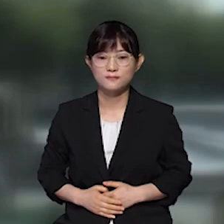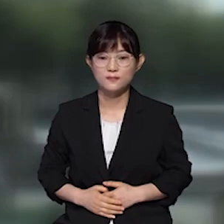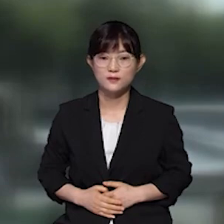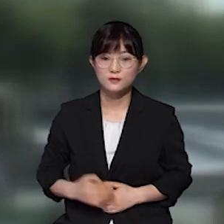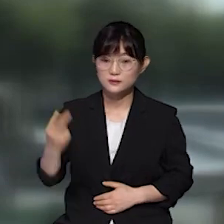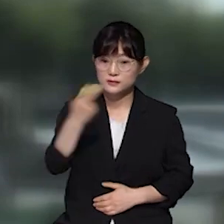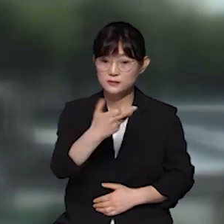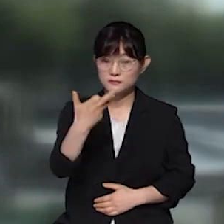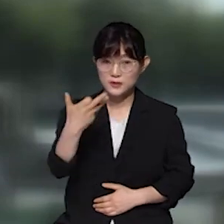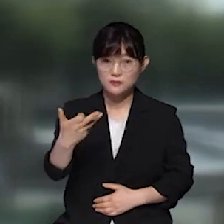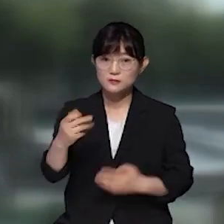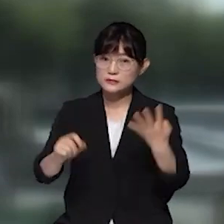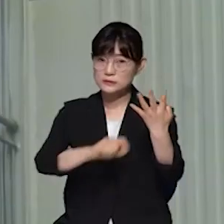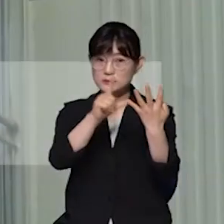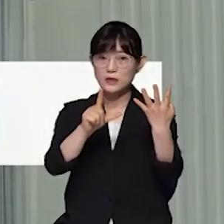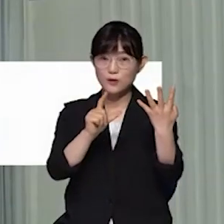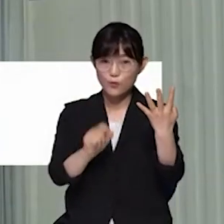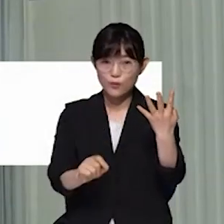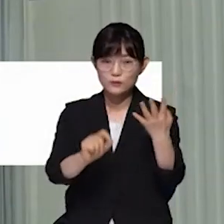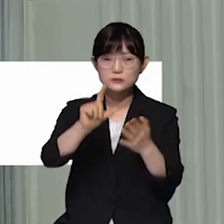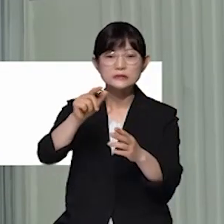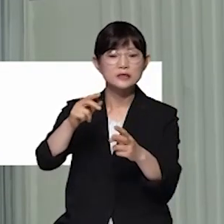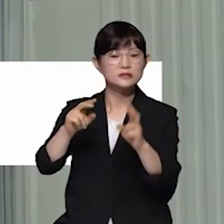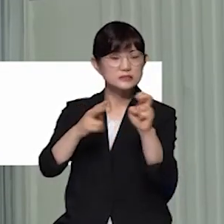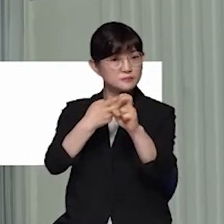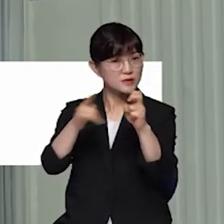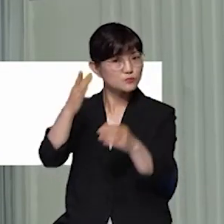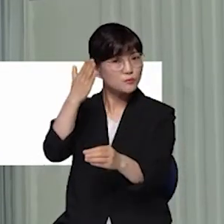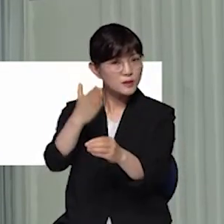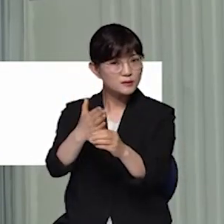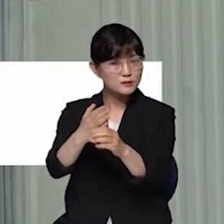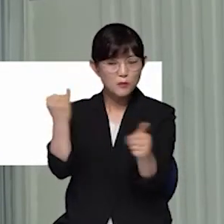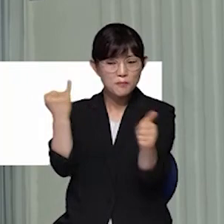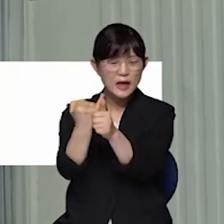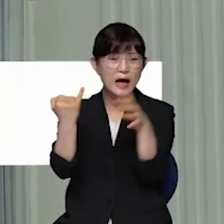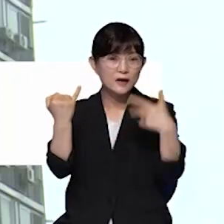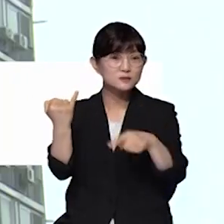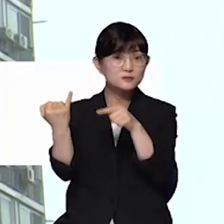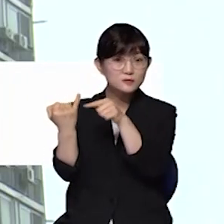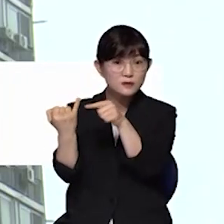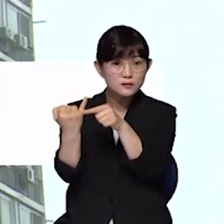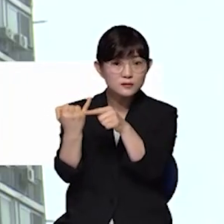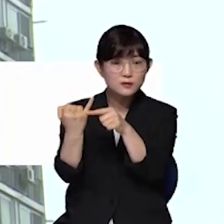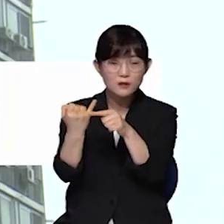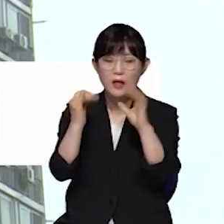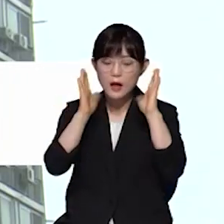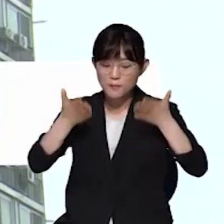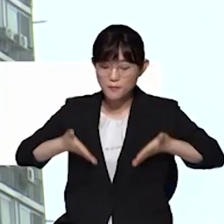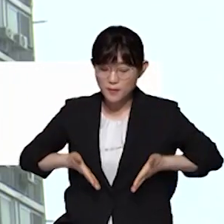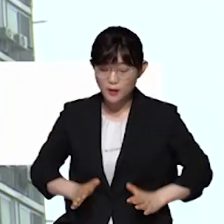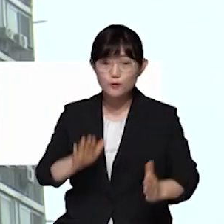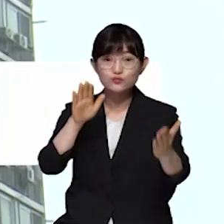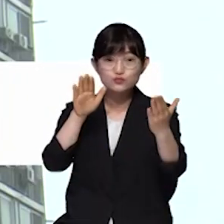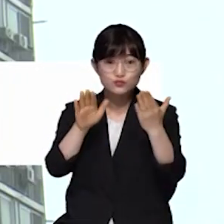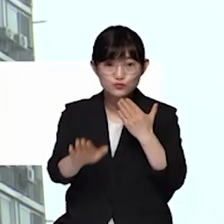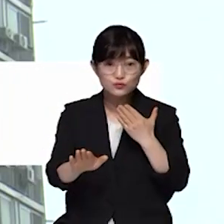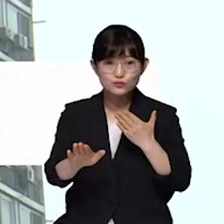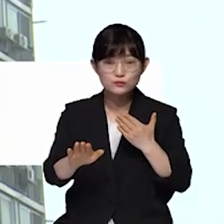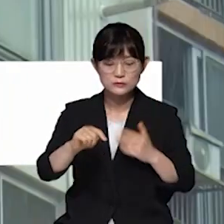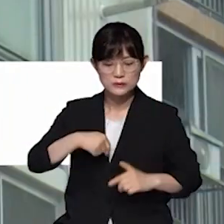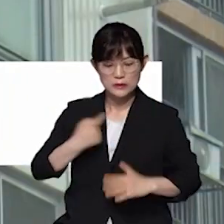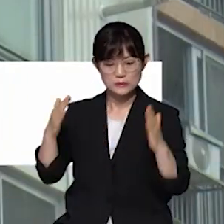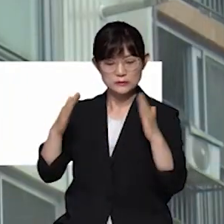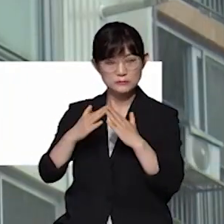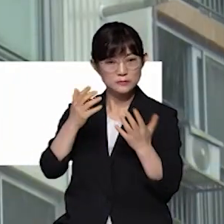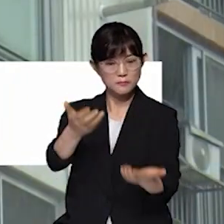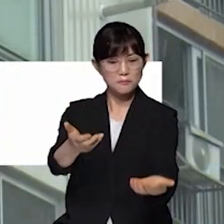지난 2018년 4월, 당시 20대 중반이었던 미혼모 A씨는 병원에서 아이를 낳은 뒤 혼자 살던